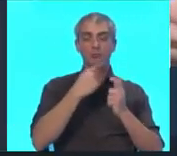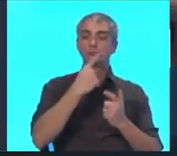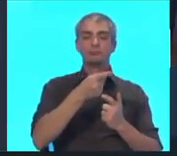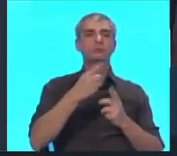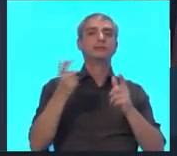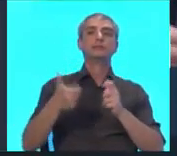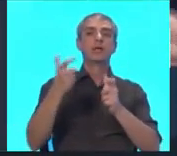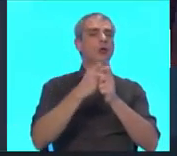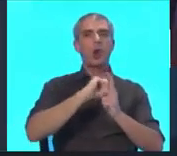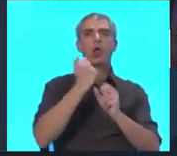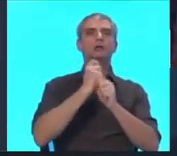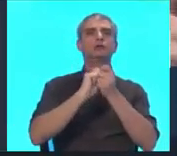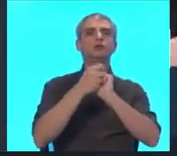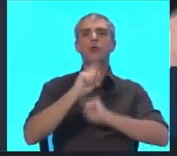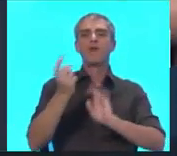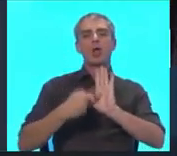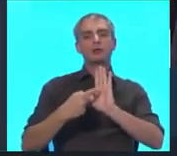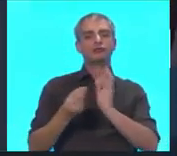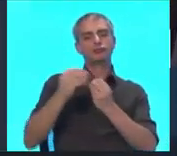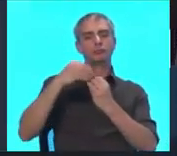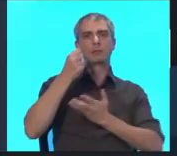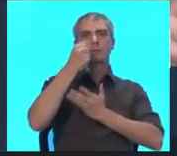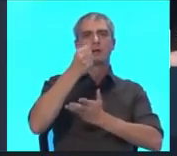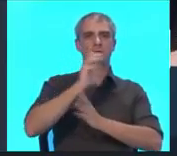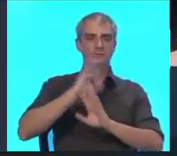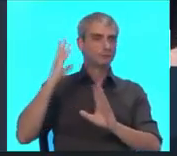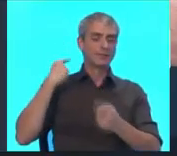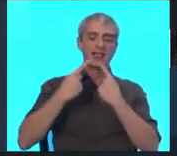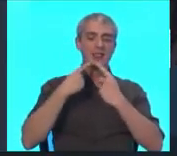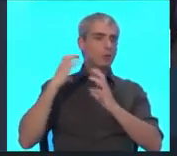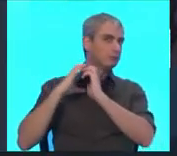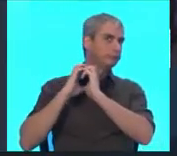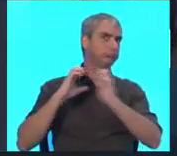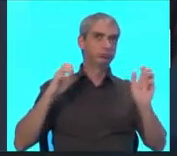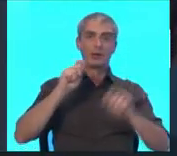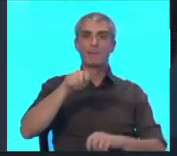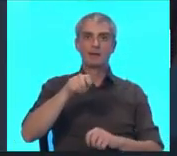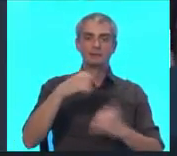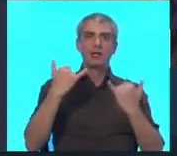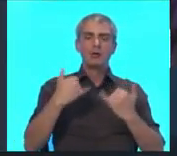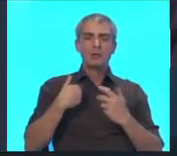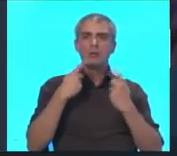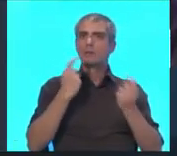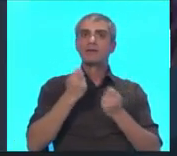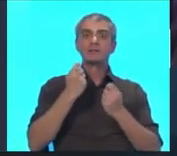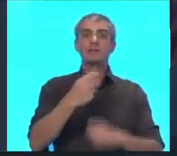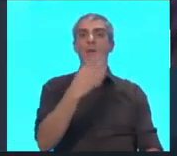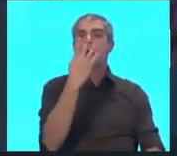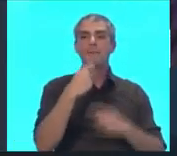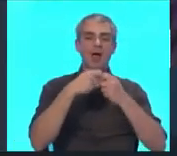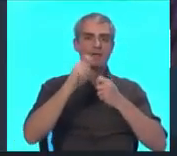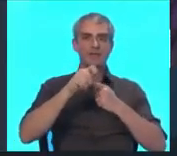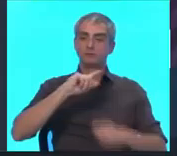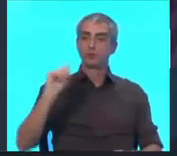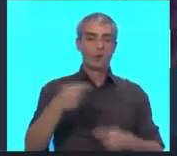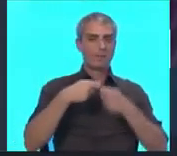הקואליציה לא יבצעו שינויים ולא יבואו בדרישות תקציביות לאורך הדיונים הארוכים בכנסת. הערב אנחנו מפרסמים שלא פחות מארבעה חברי כנסת, כולם חברי